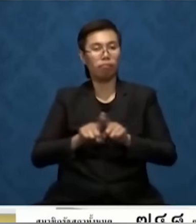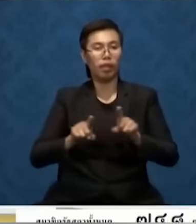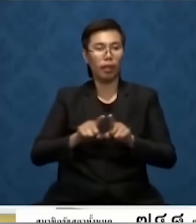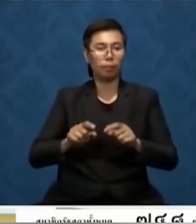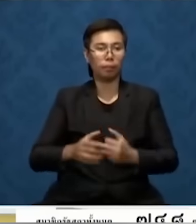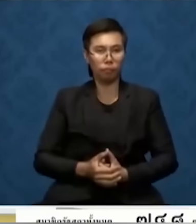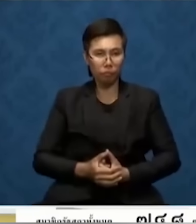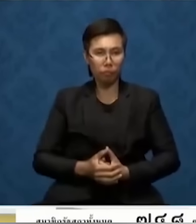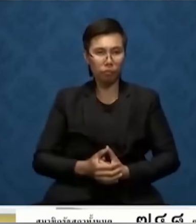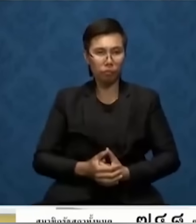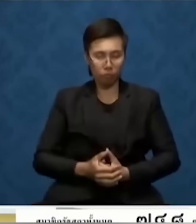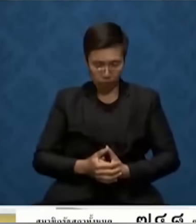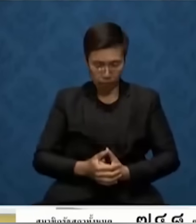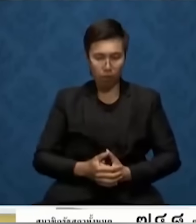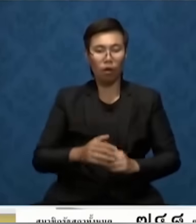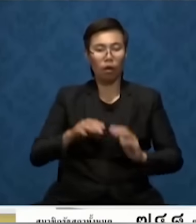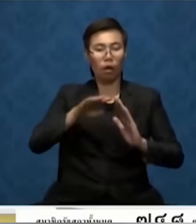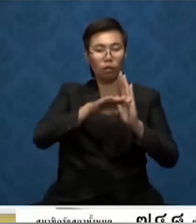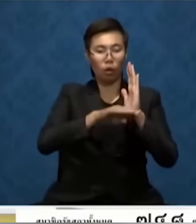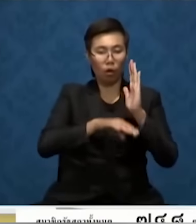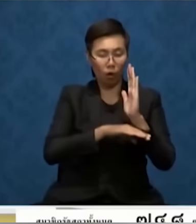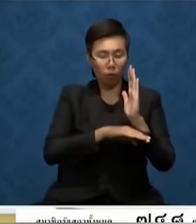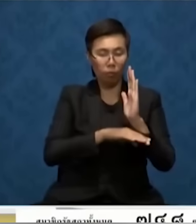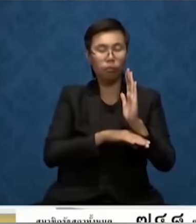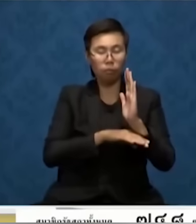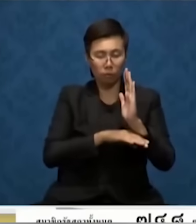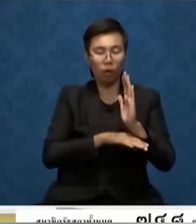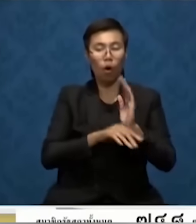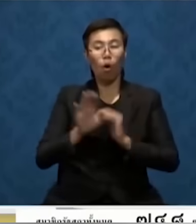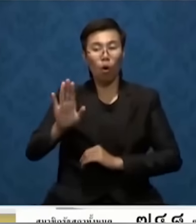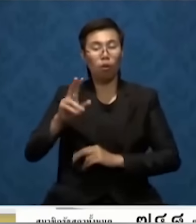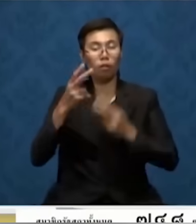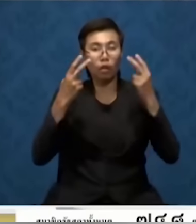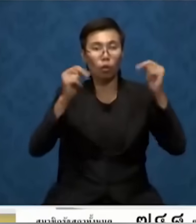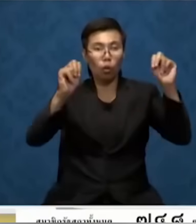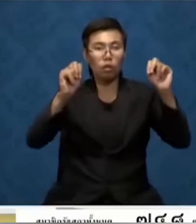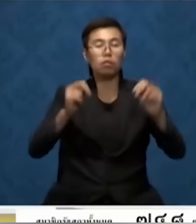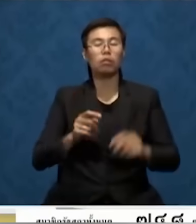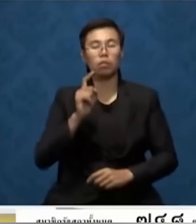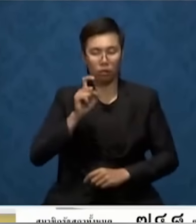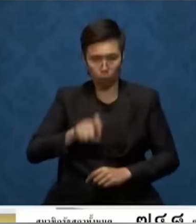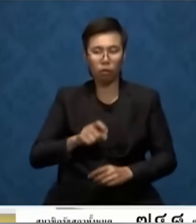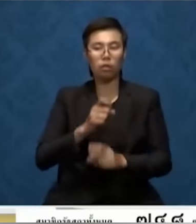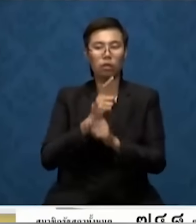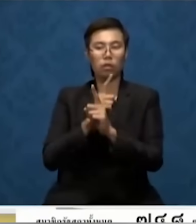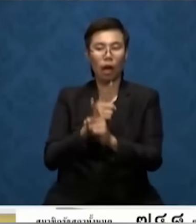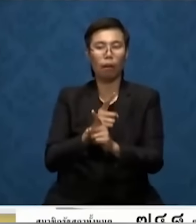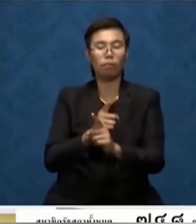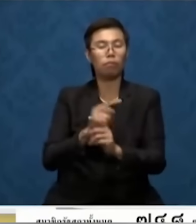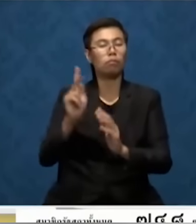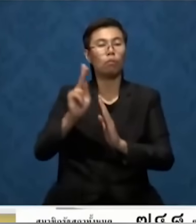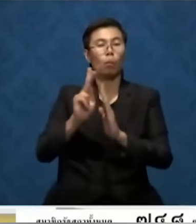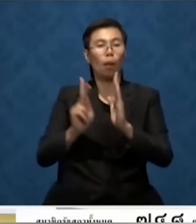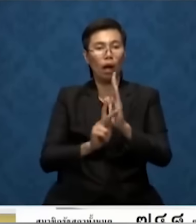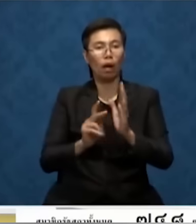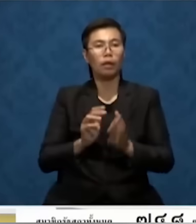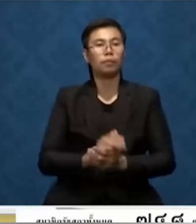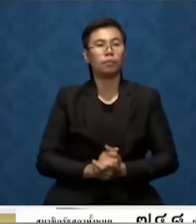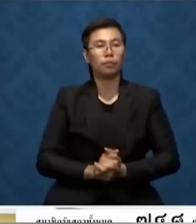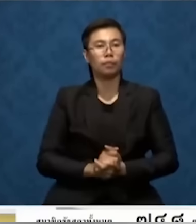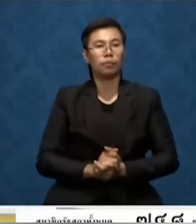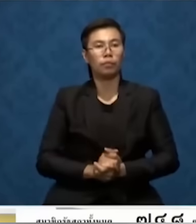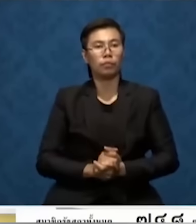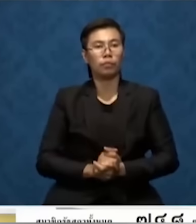การกระบวนการในการได้มาของนายกรัฐมนตรีนั้นจะต้องเป็นไปตามกฎหมายจะต้องสามาร